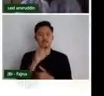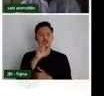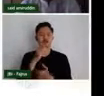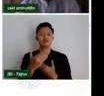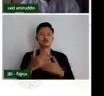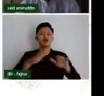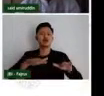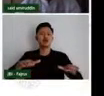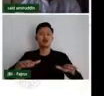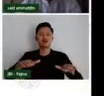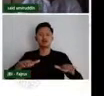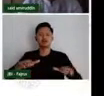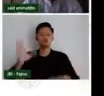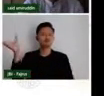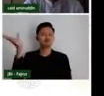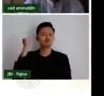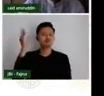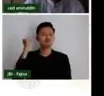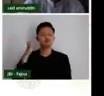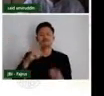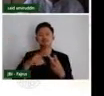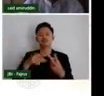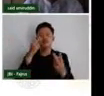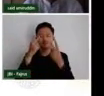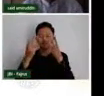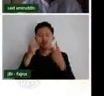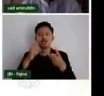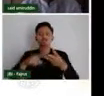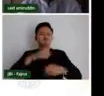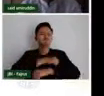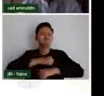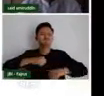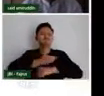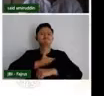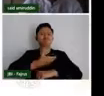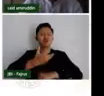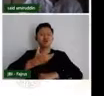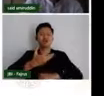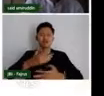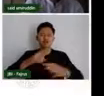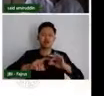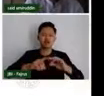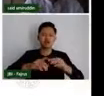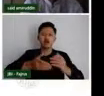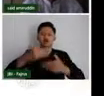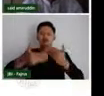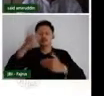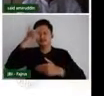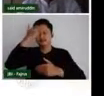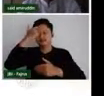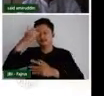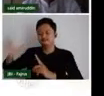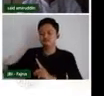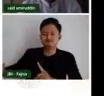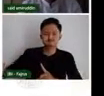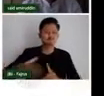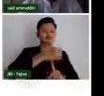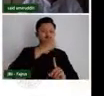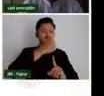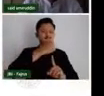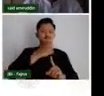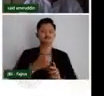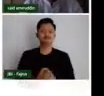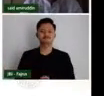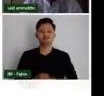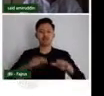anak visual, ada anak kinestetik, sehingga proses pembelajaran yang kita lakukan bisa merangkul mereka semuanya. Anak berkebutuhan khusus pun bisa